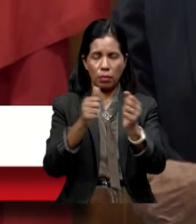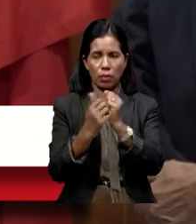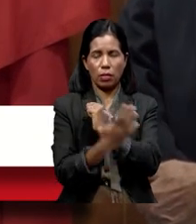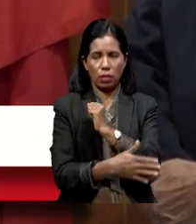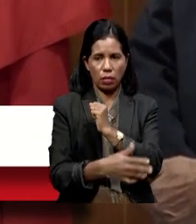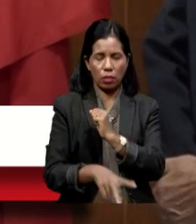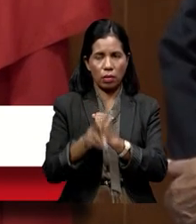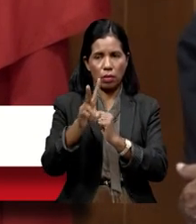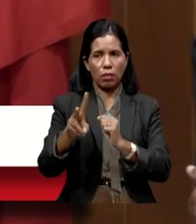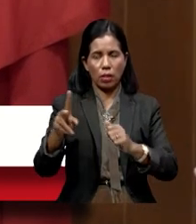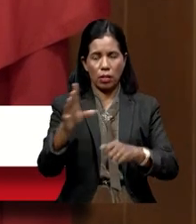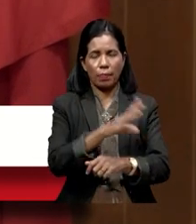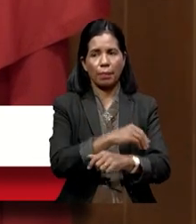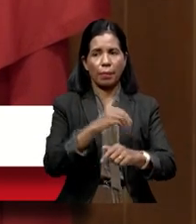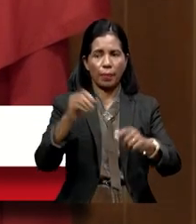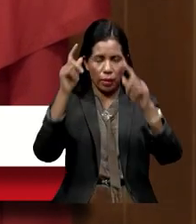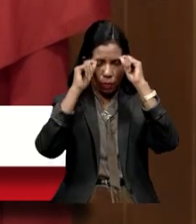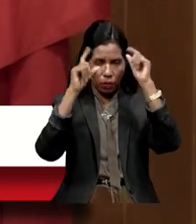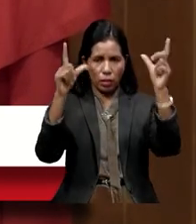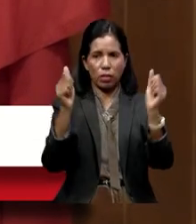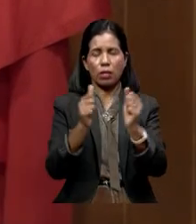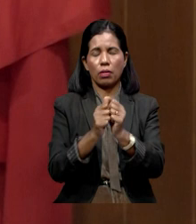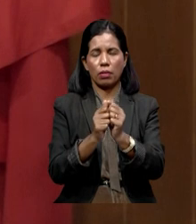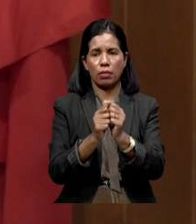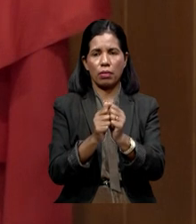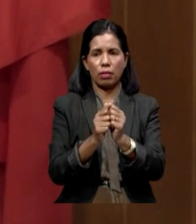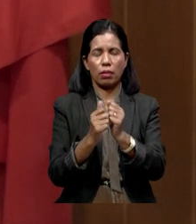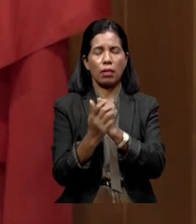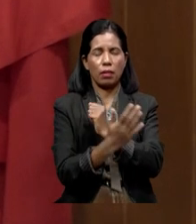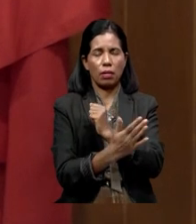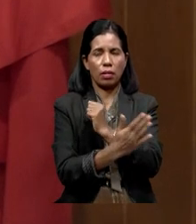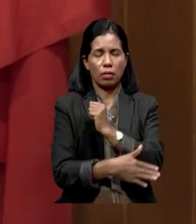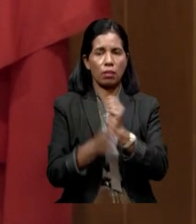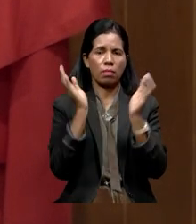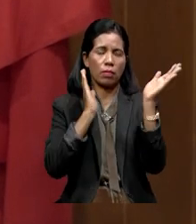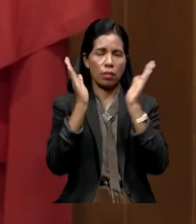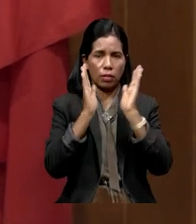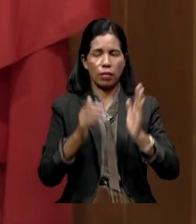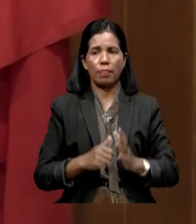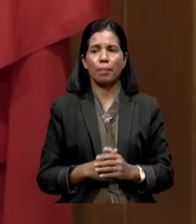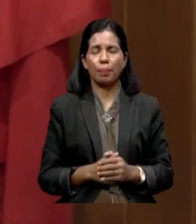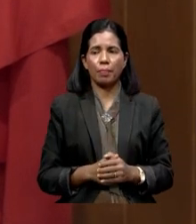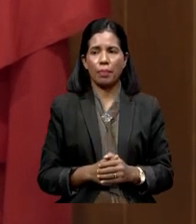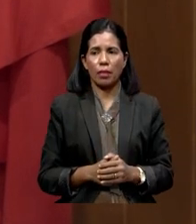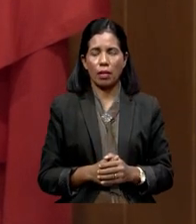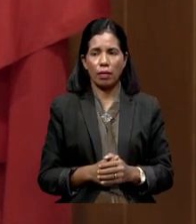antara Timur last dan juga Malaysia yang